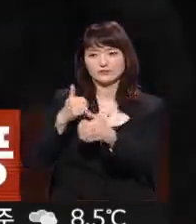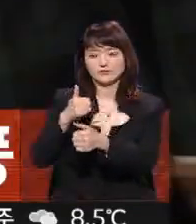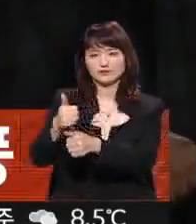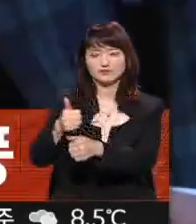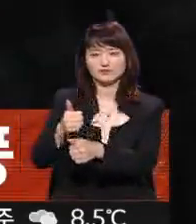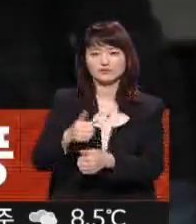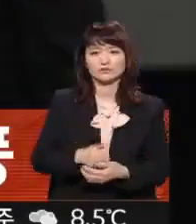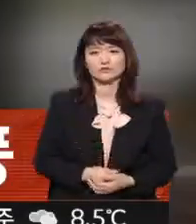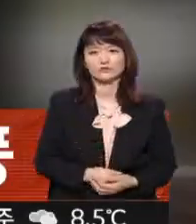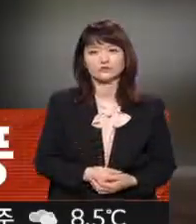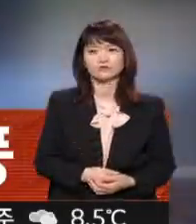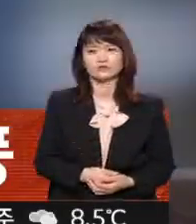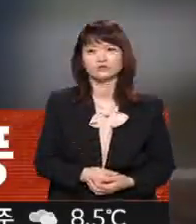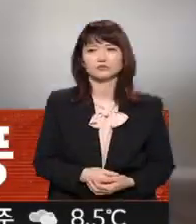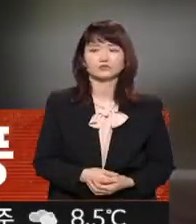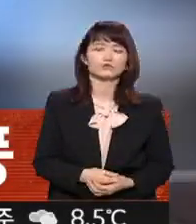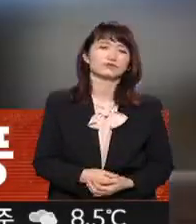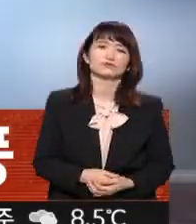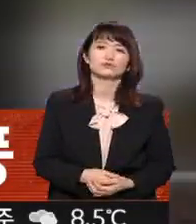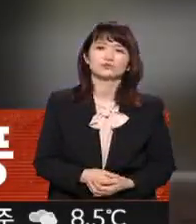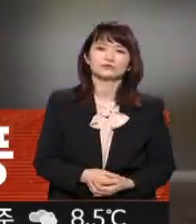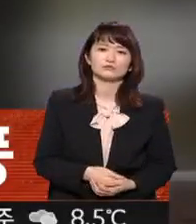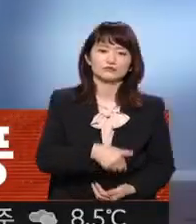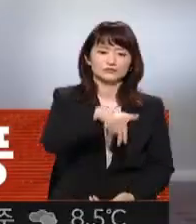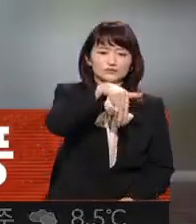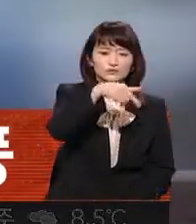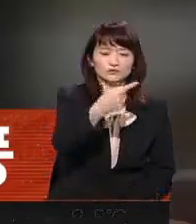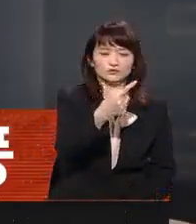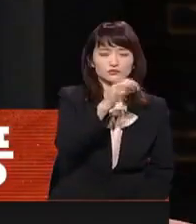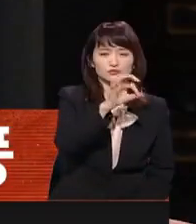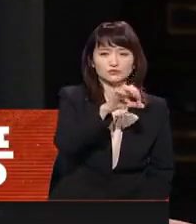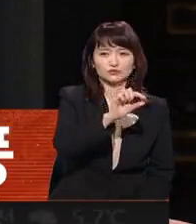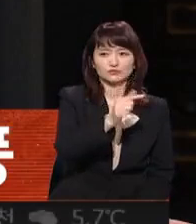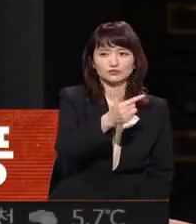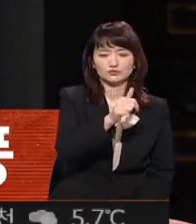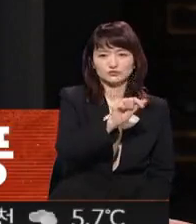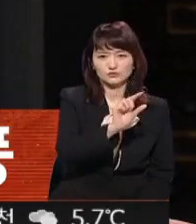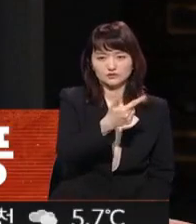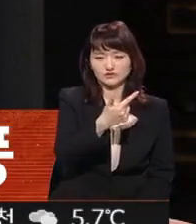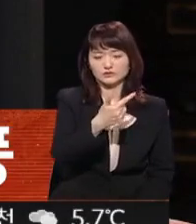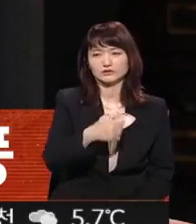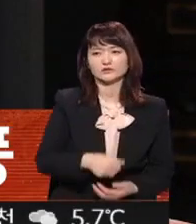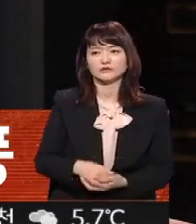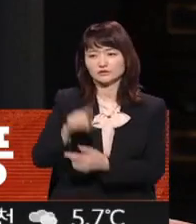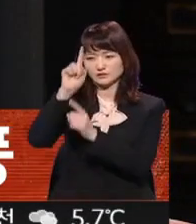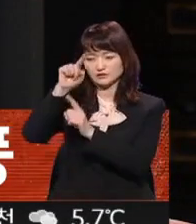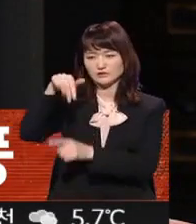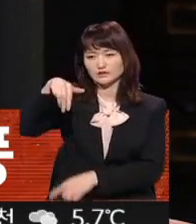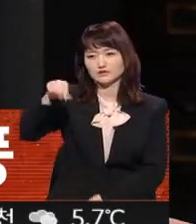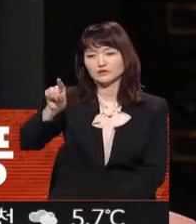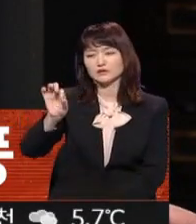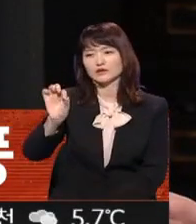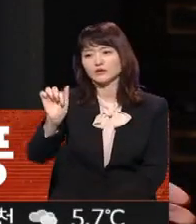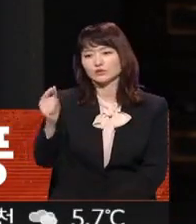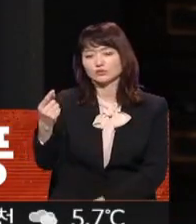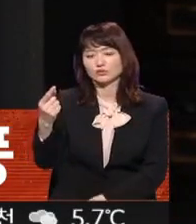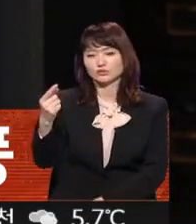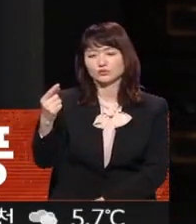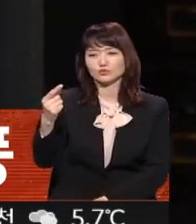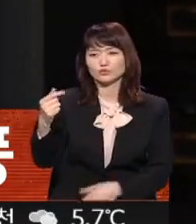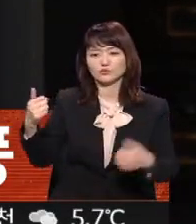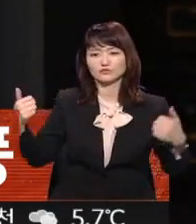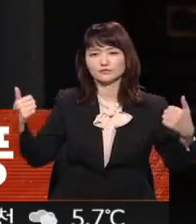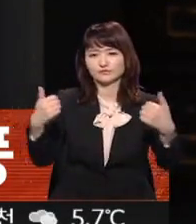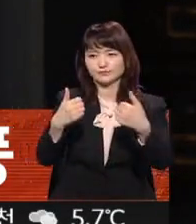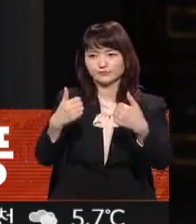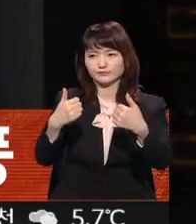구단과 이창호 9단의 대결을 그린 작품인데 이병헌 씨가 좋은 역할 유아인 씨가 이창호 구단 역할을